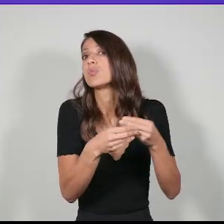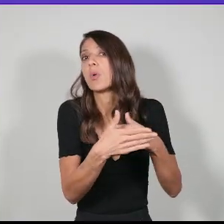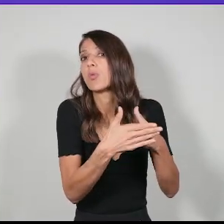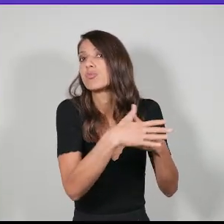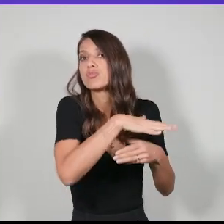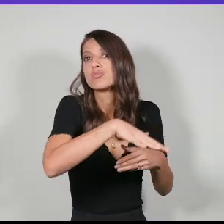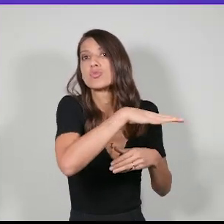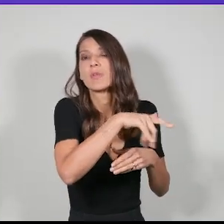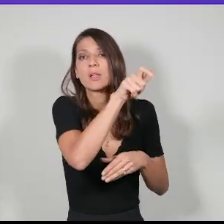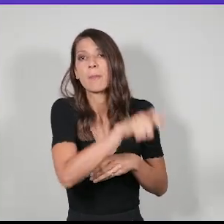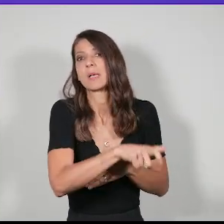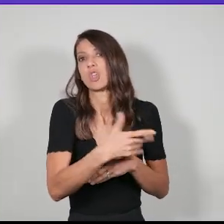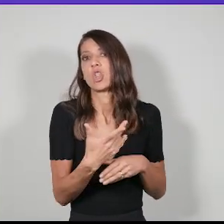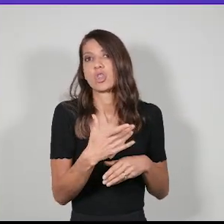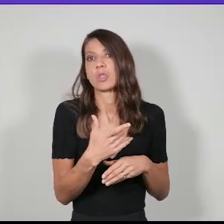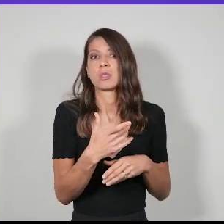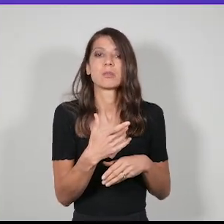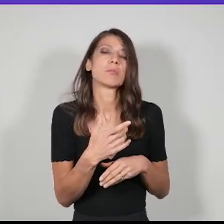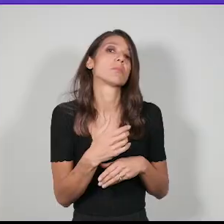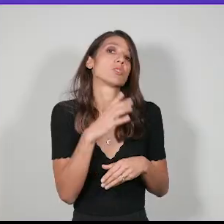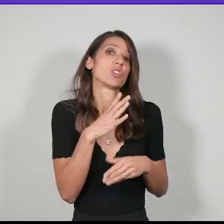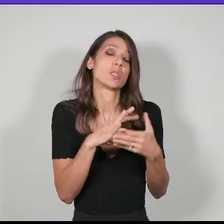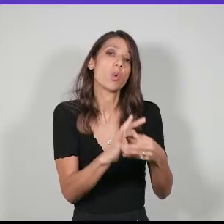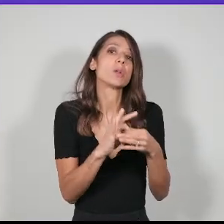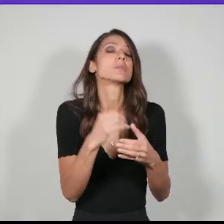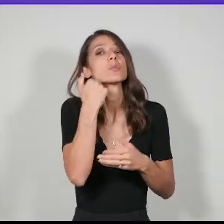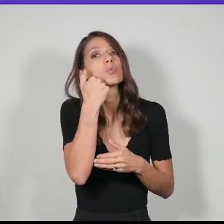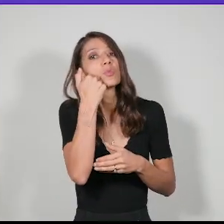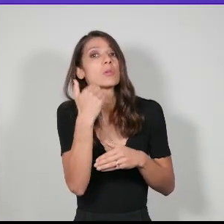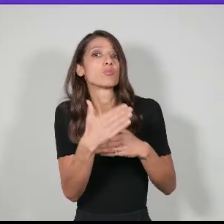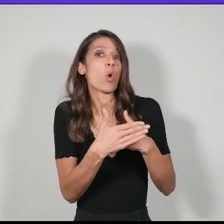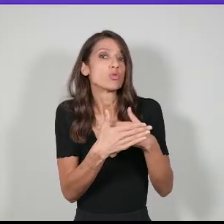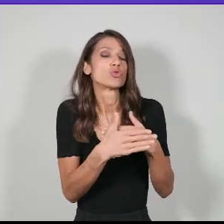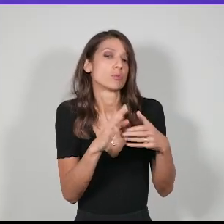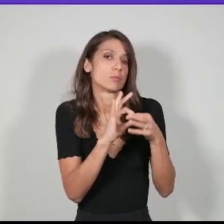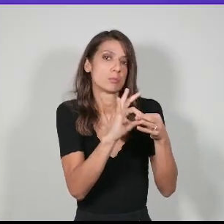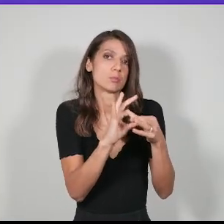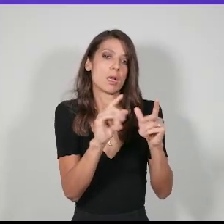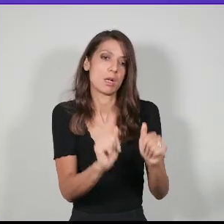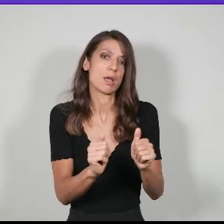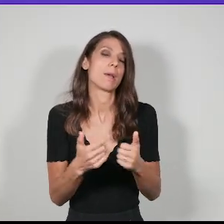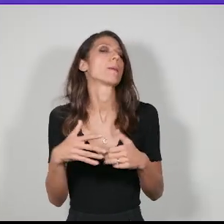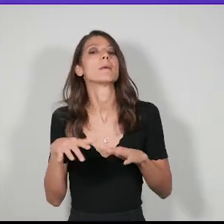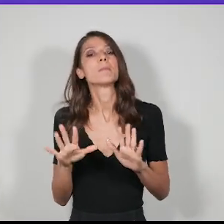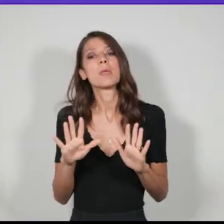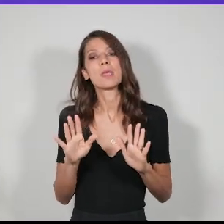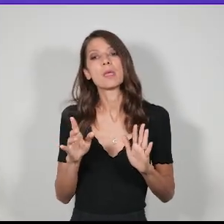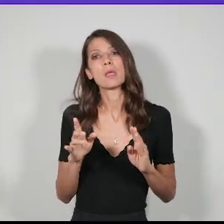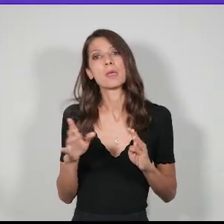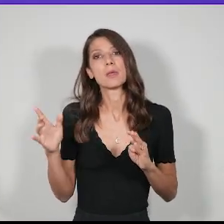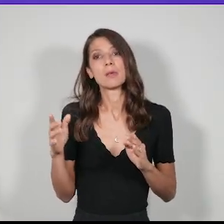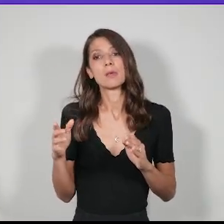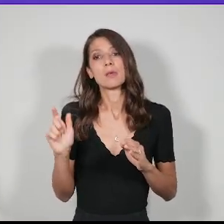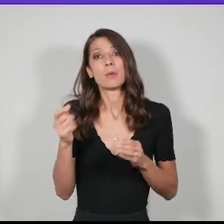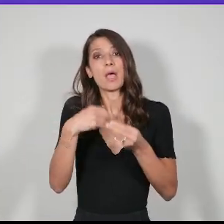une relation initiale, affective, de proximité qui s'est construite. Et le fait qu'on rajoute